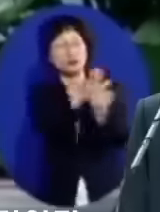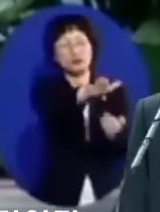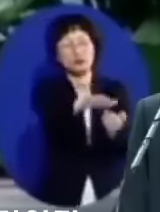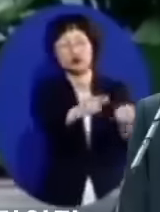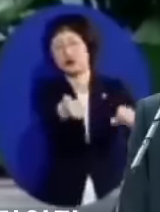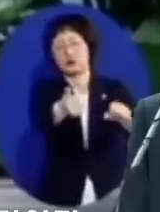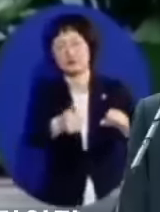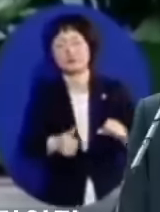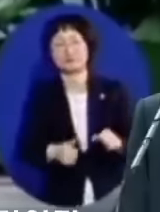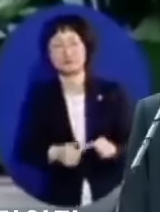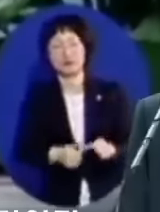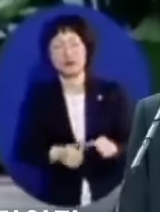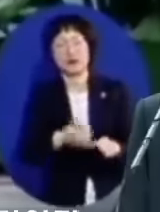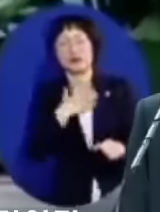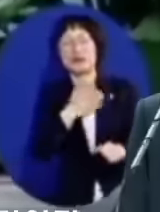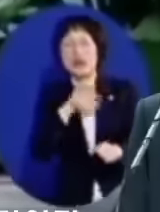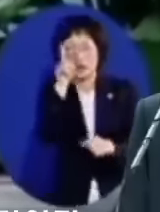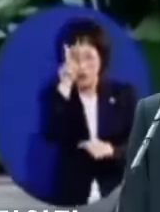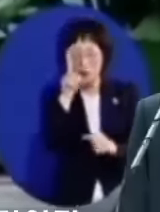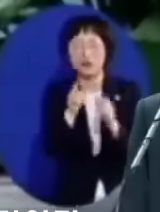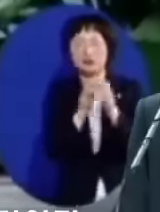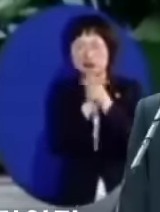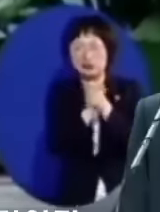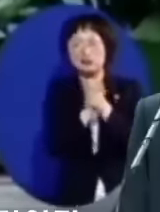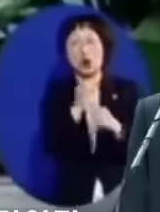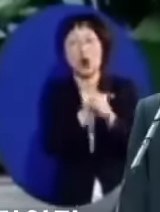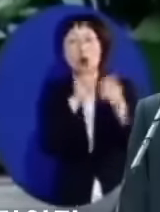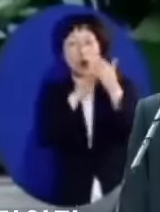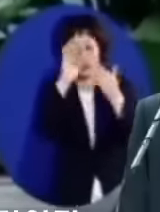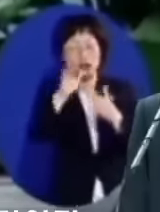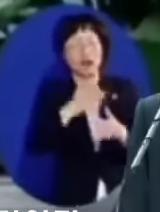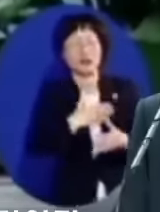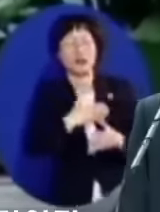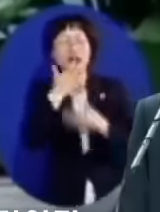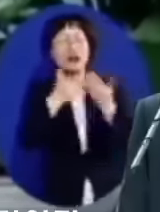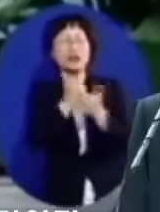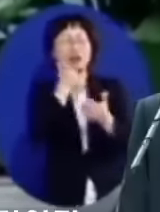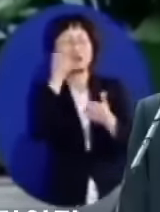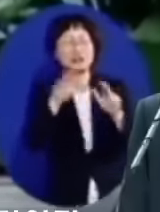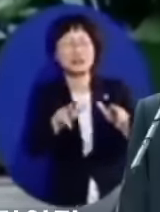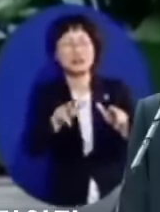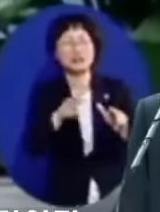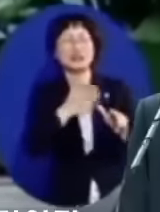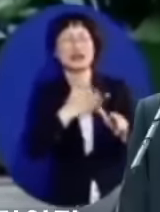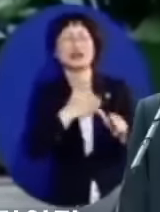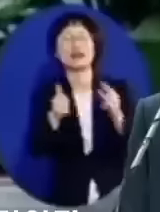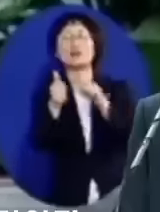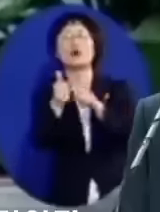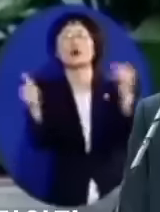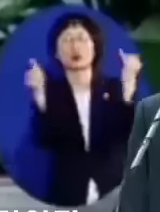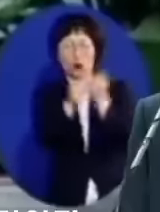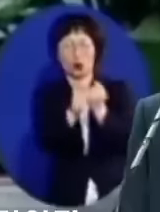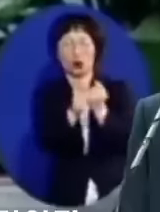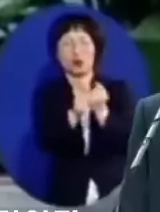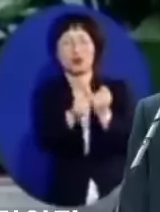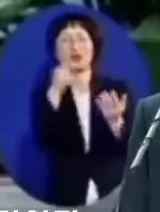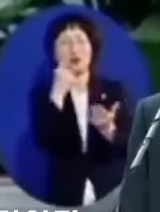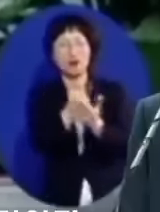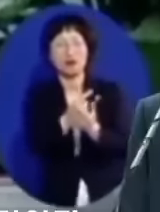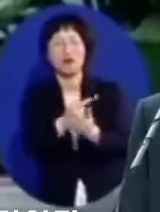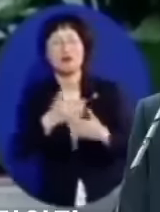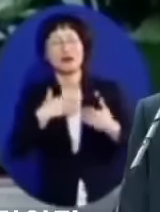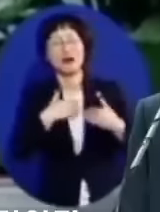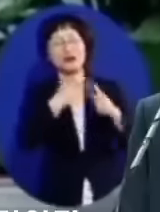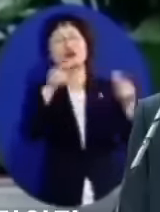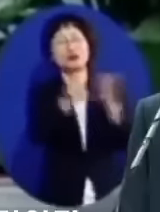그런데 내가 한번 기도하고 가겠다고. 하나님 아버지, 내가 이 사람에게 시집 와서 나는 예수